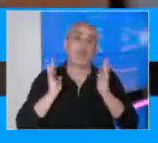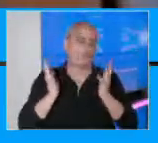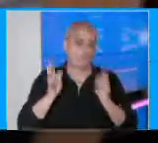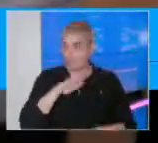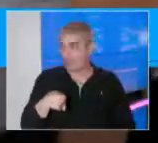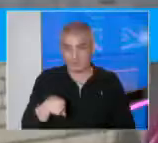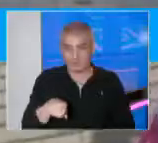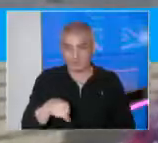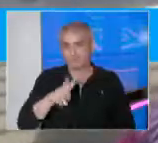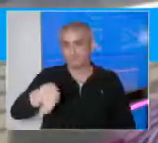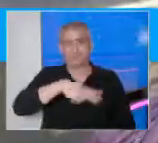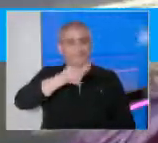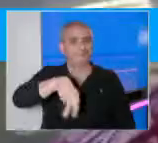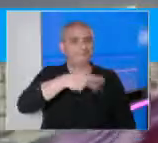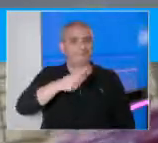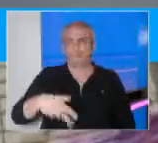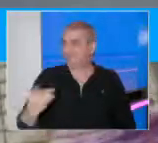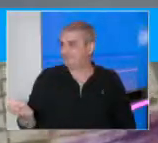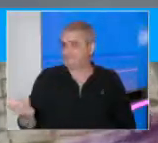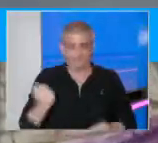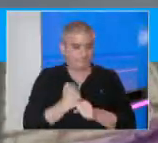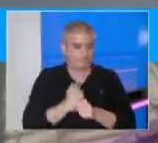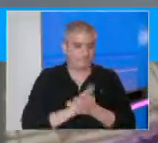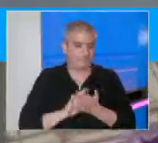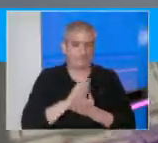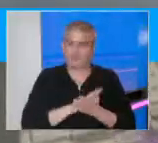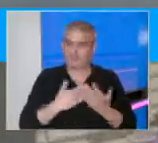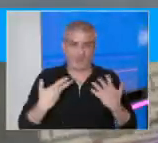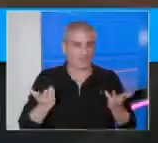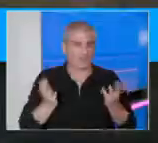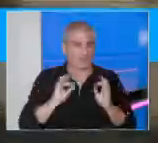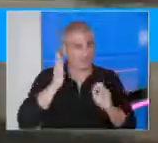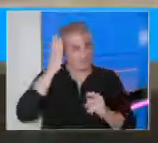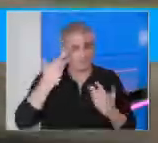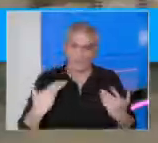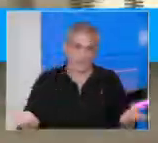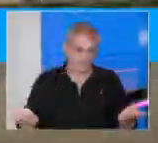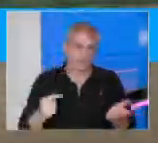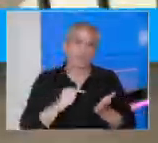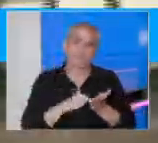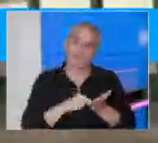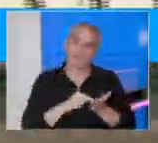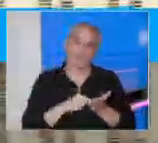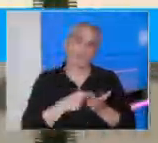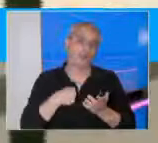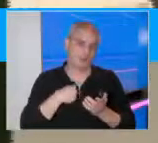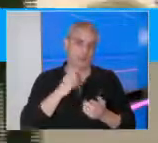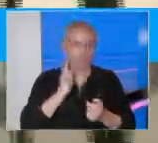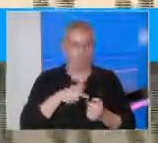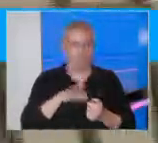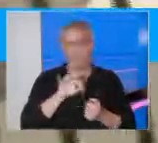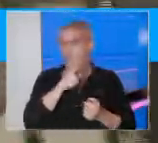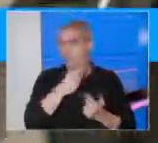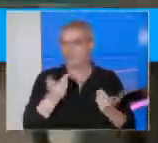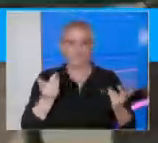הילדים הללו משוטטים, בחוסר מס, אין להם שום אופק, ולכן אנחנו גם יכולים למצוא